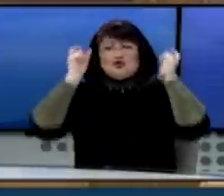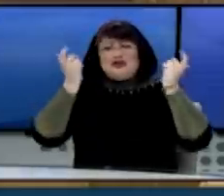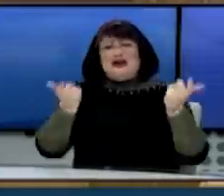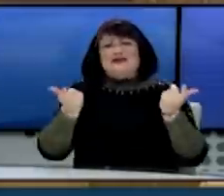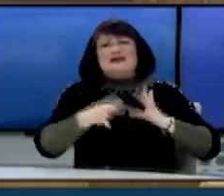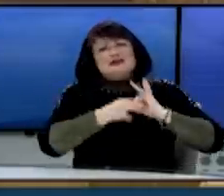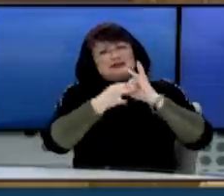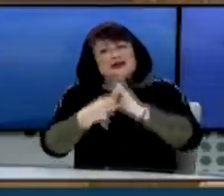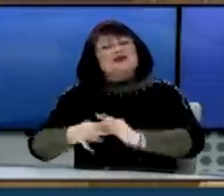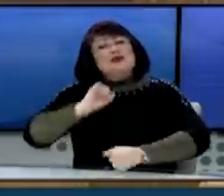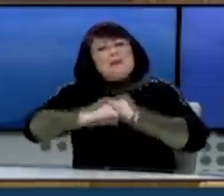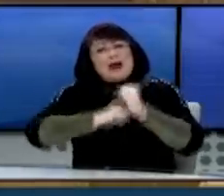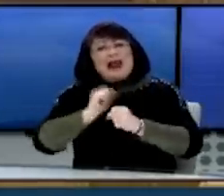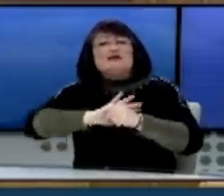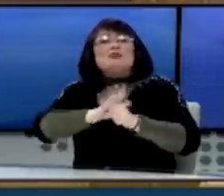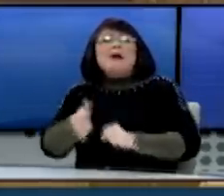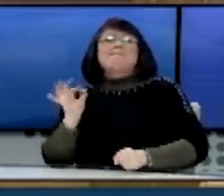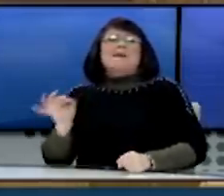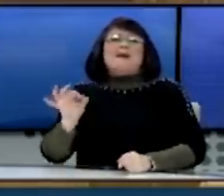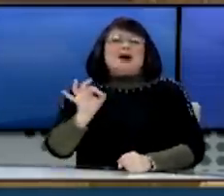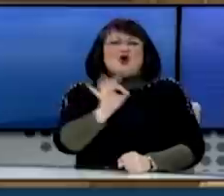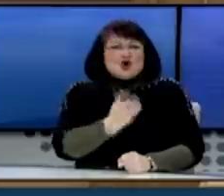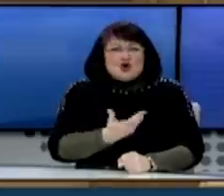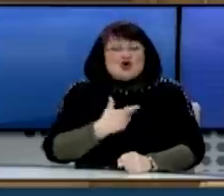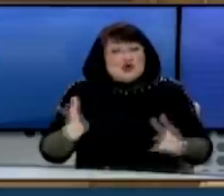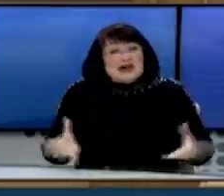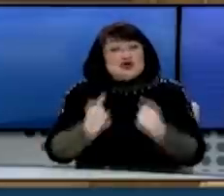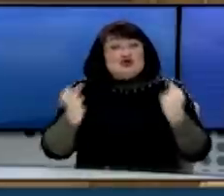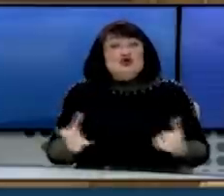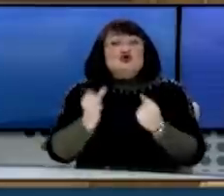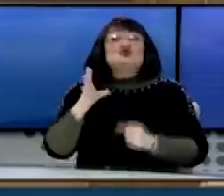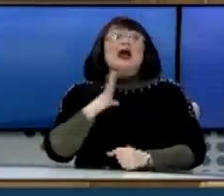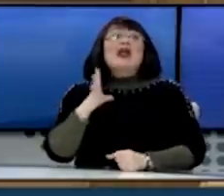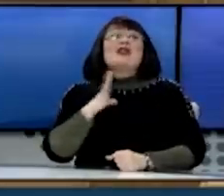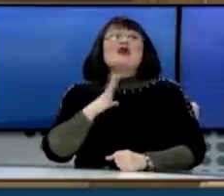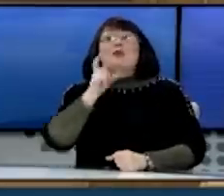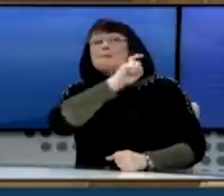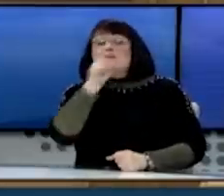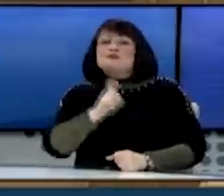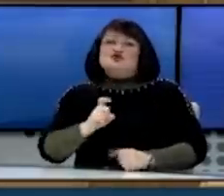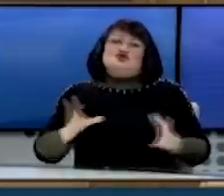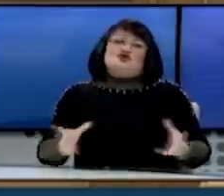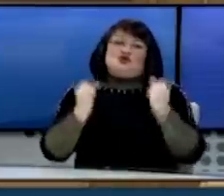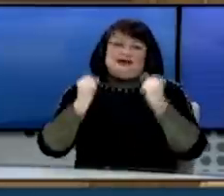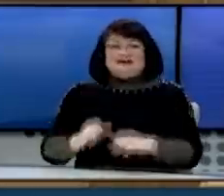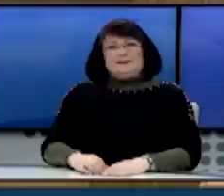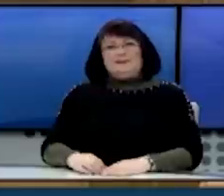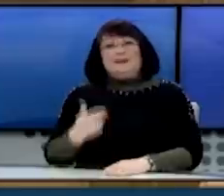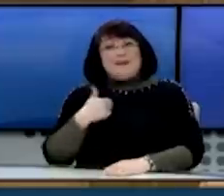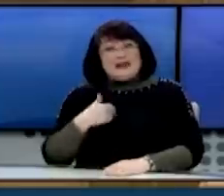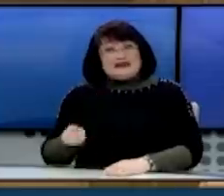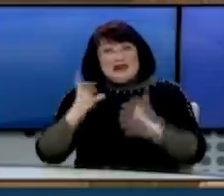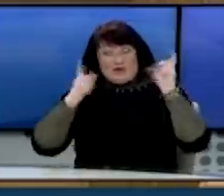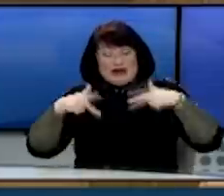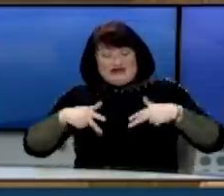συνεχίζουν να δίνουν τη μάχη της πανδημίας, να μπορούν να σώζουν ανθρώπινες ζωές. Μομφή στην κυβέρνηση της